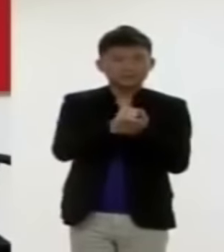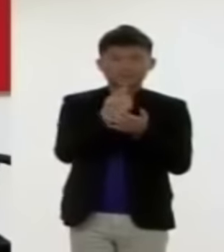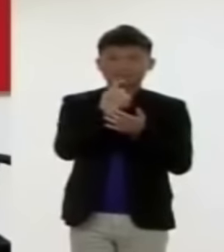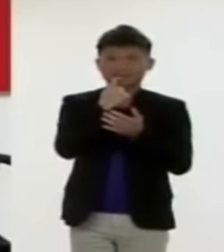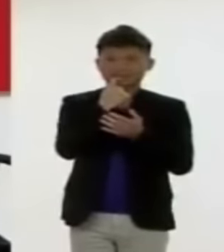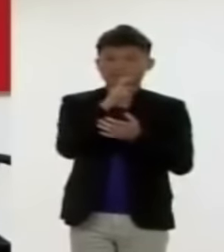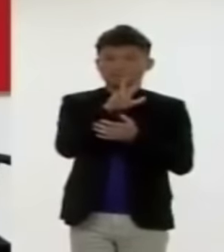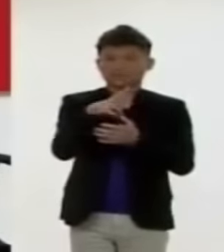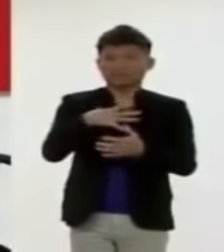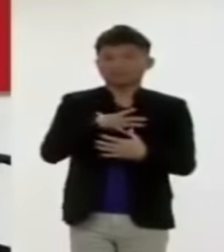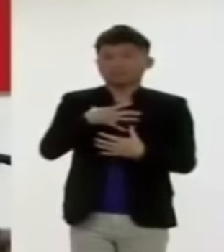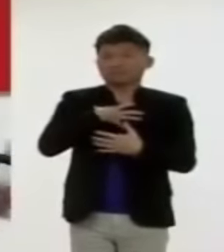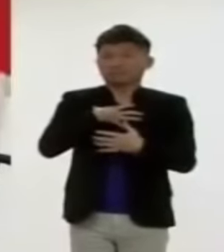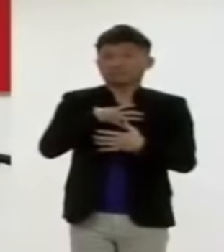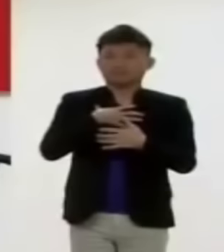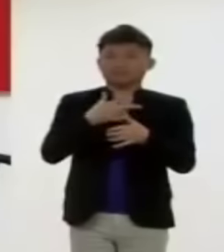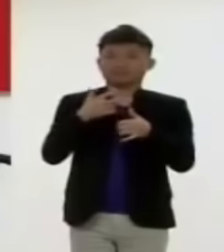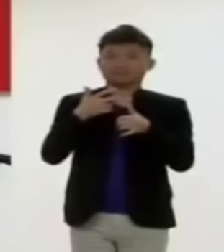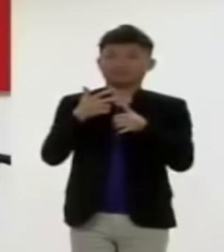者的妈妈